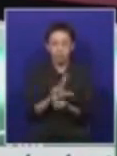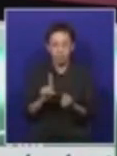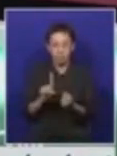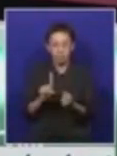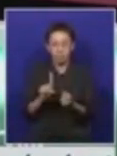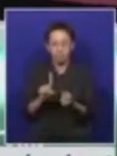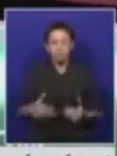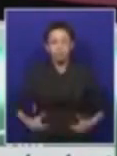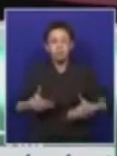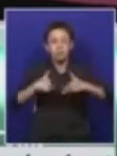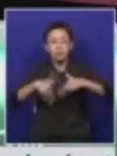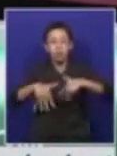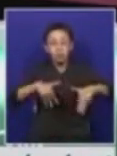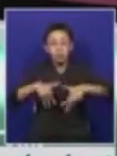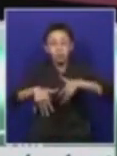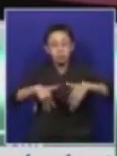และวิถีชีวิตของพี่น้องก็ได้เปลี่ยนแปลงอย่างมากมาย